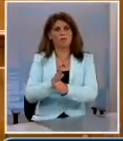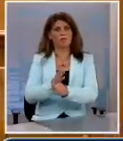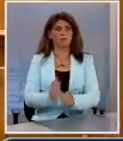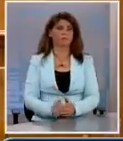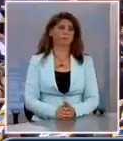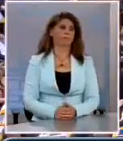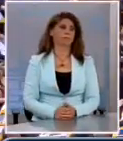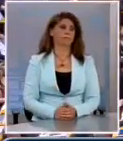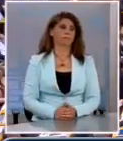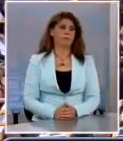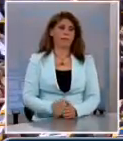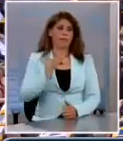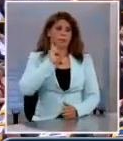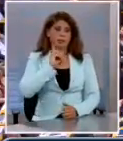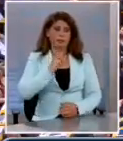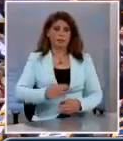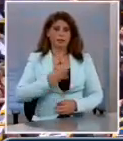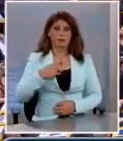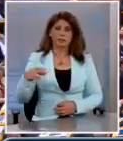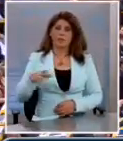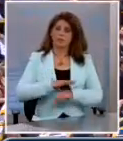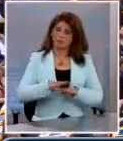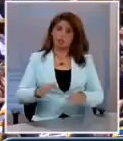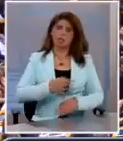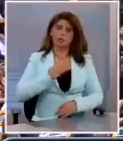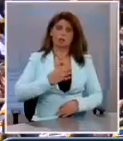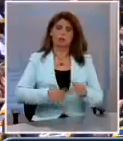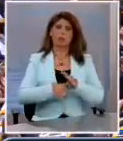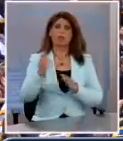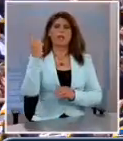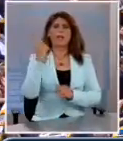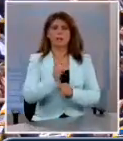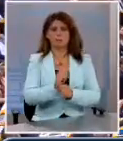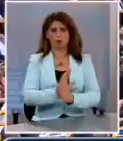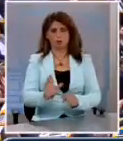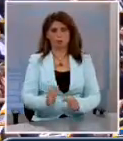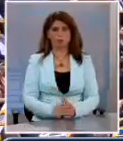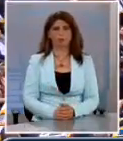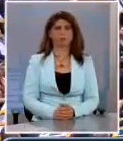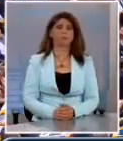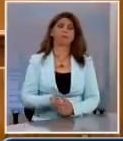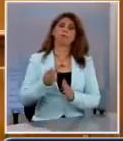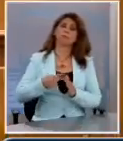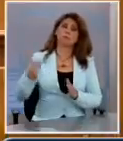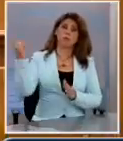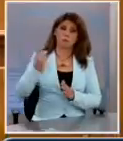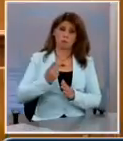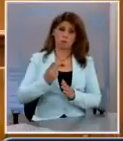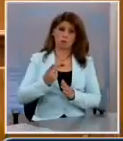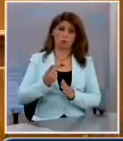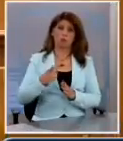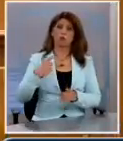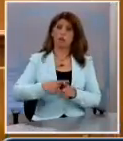Κύριε Σκυρισάνεφη, κλείνω γιατί έχω υπερβεί τον χρόνο. Ναι, κλείνω κύριε Πρόεδρε, ένα λεπτό ακόμα. Η συντριπτική πλειοψηφία